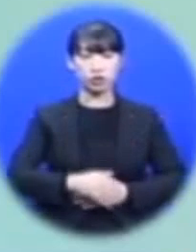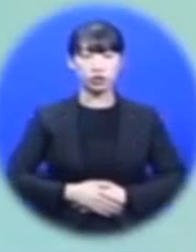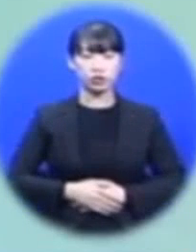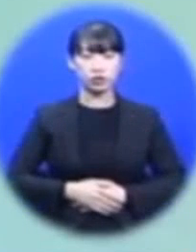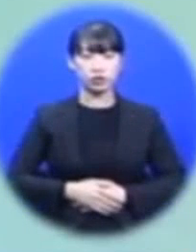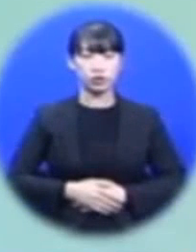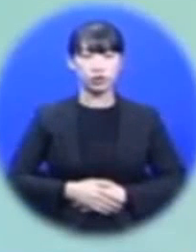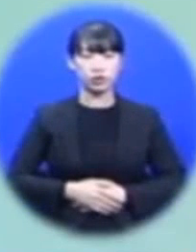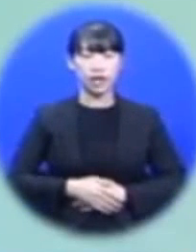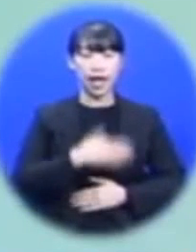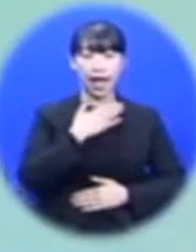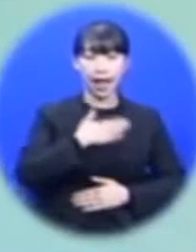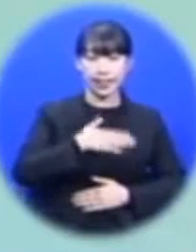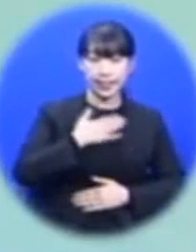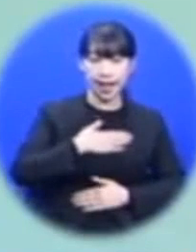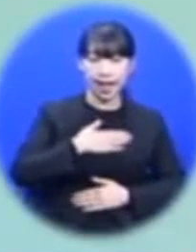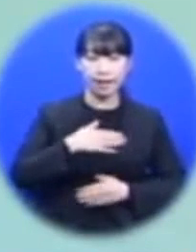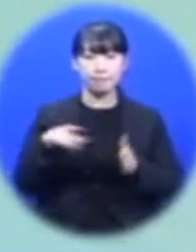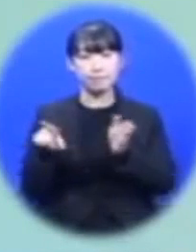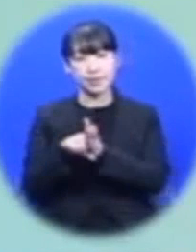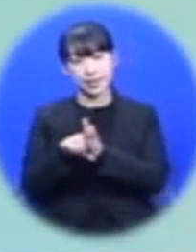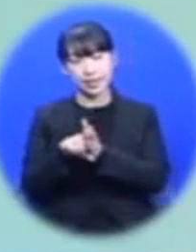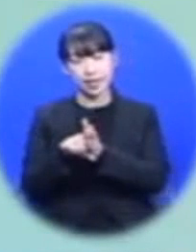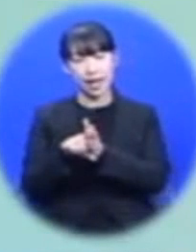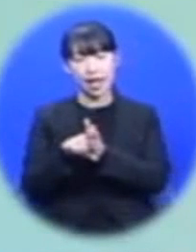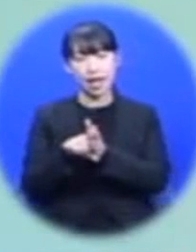믿는다는 표현보다 더 강한